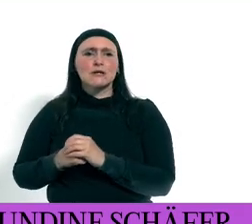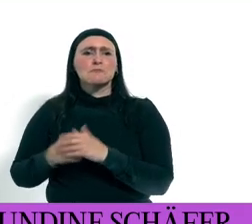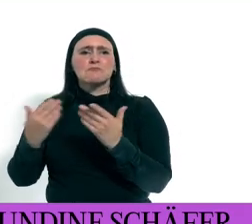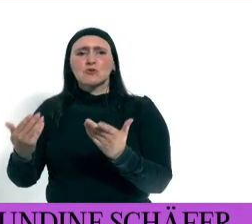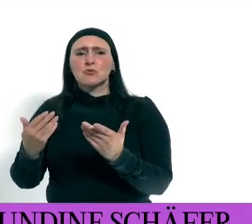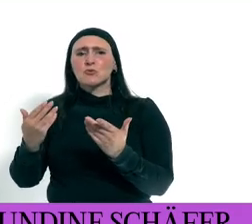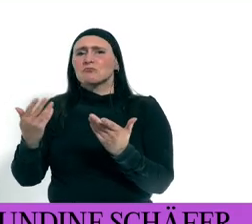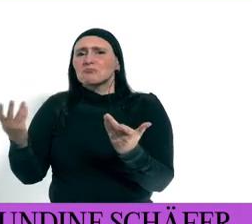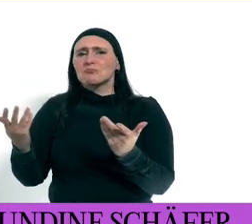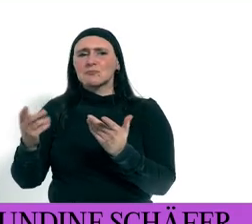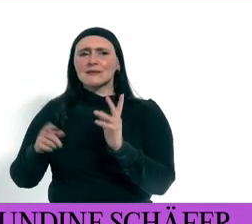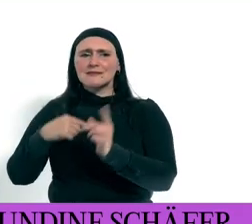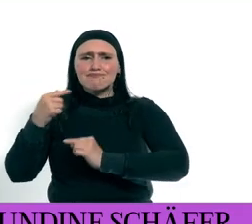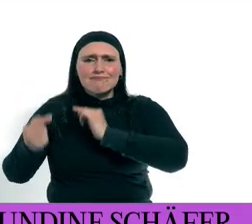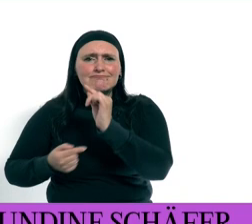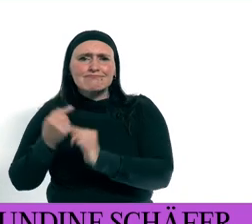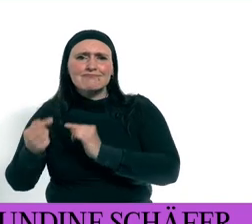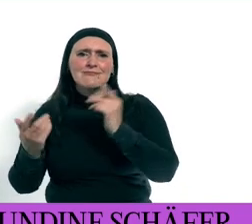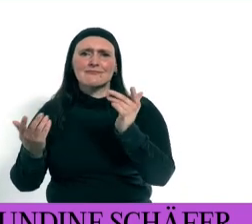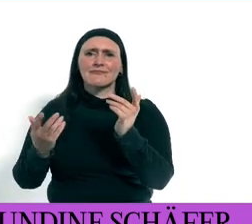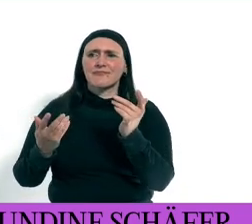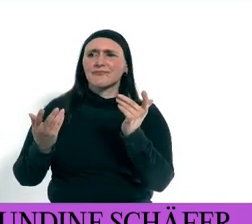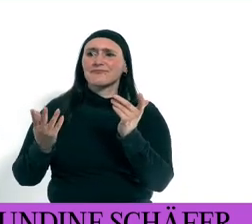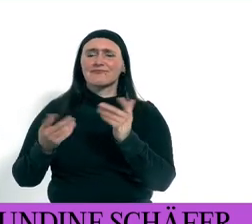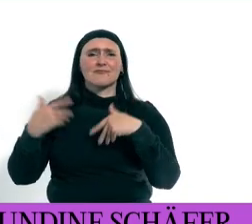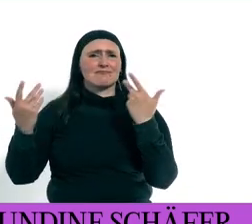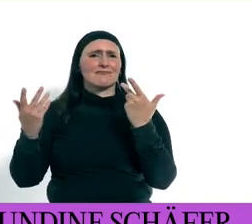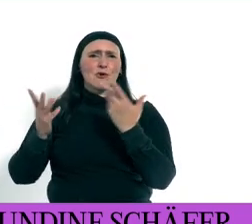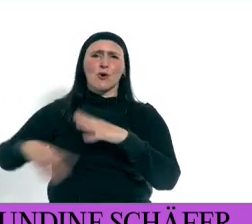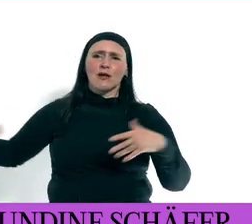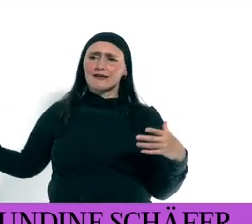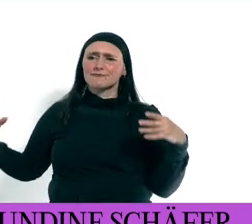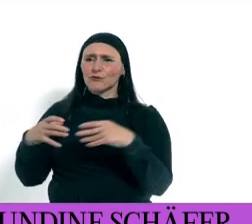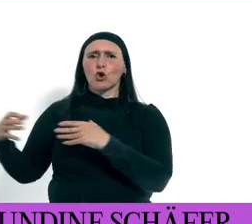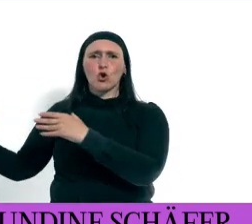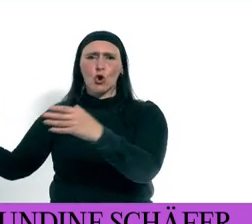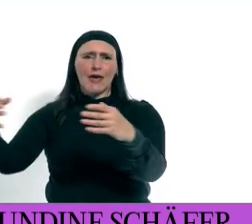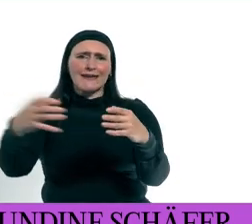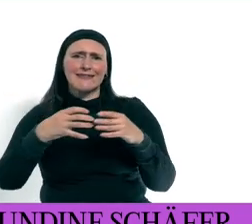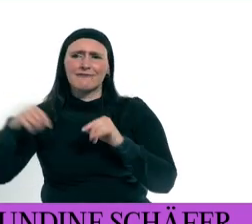eigene Art von Governance haben in ihren Bienenstöcken.